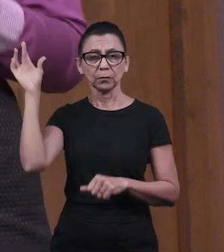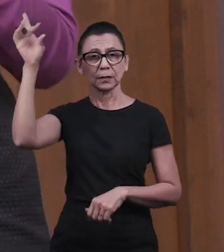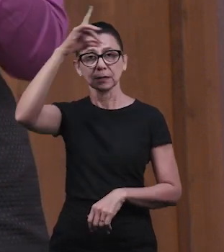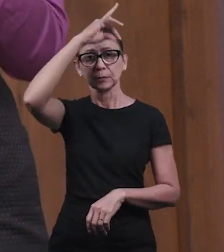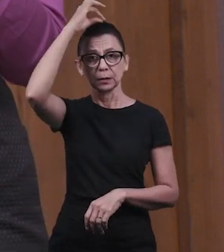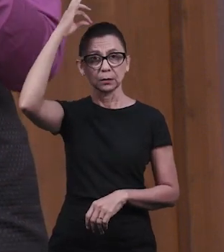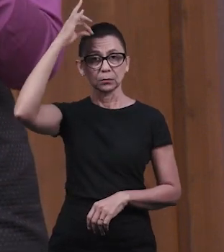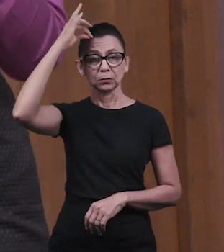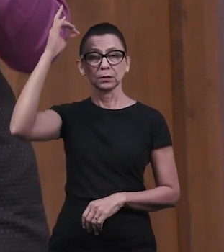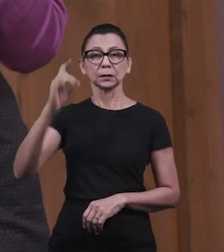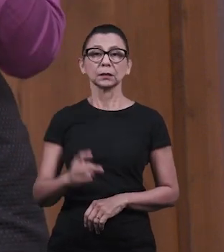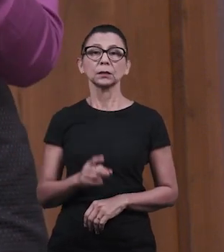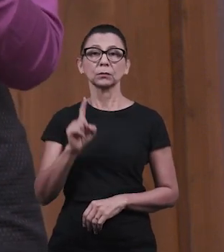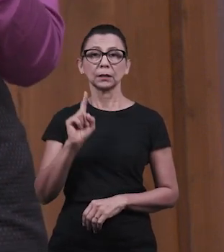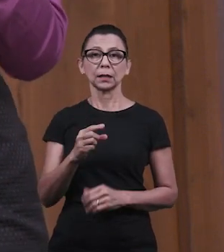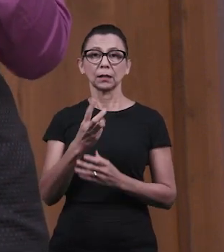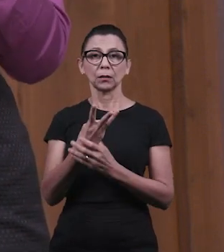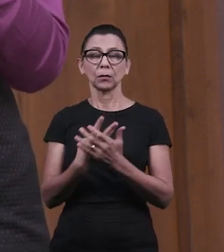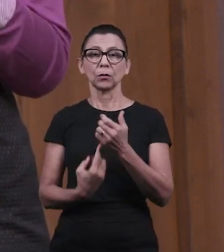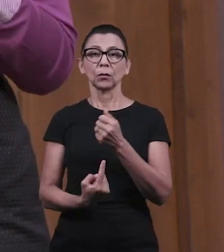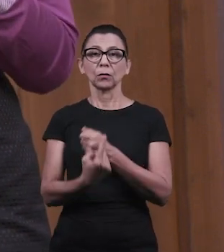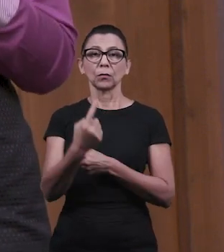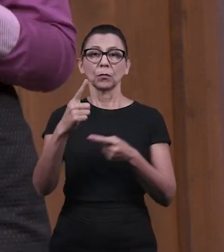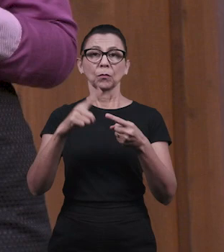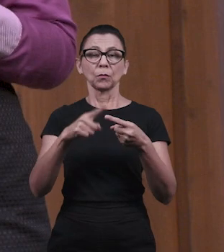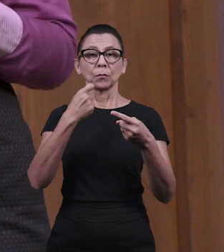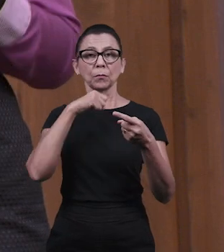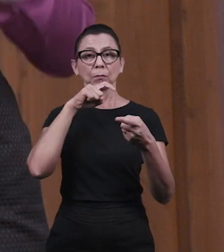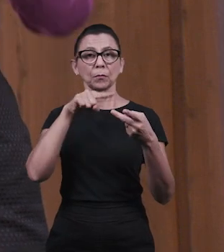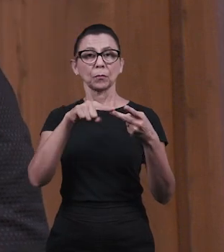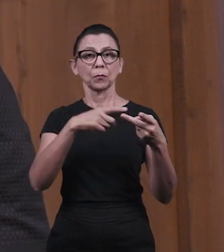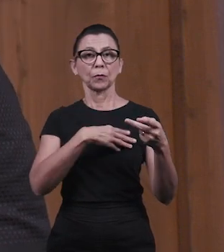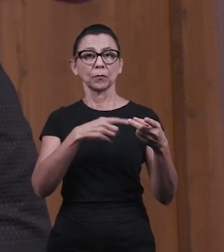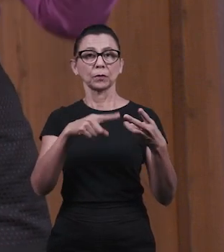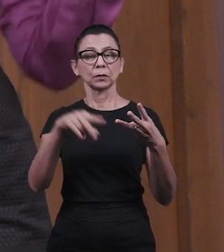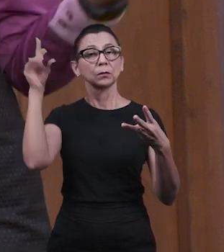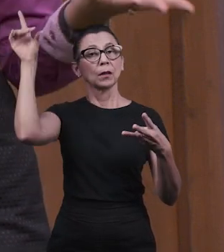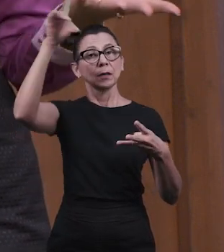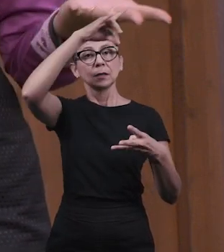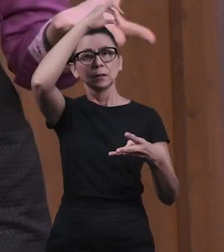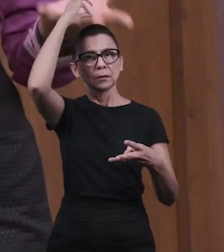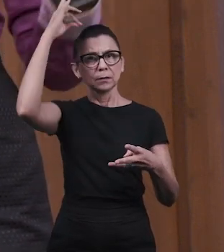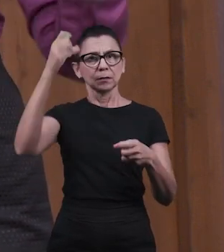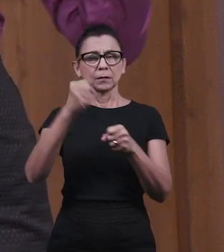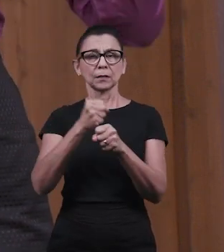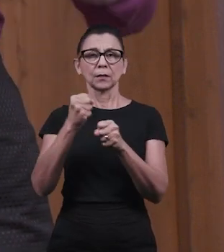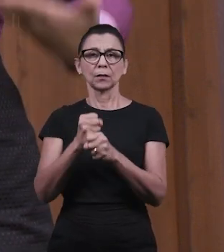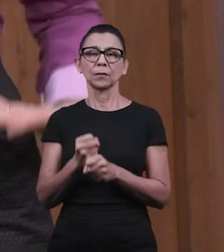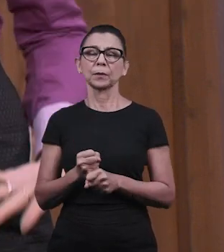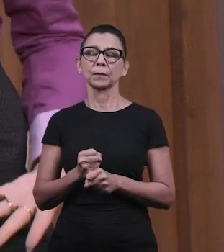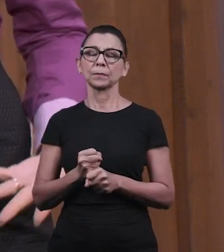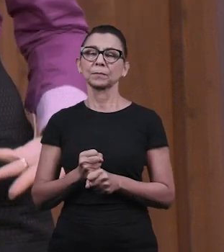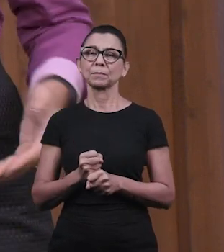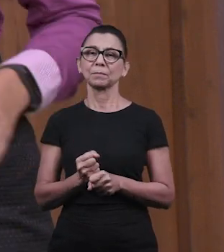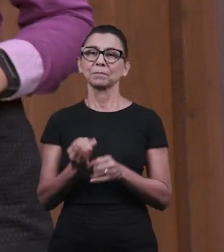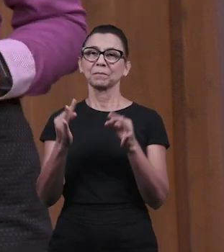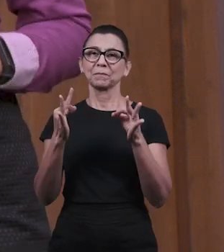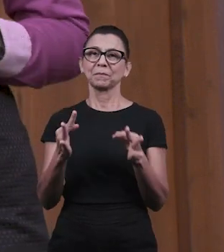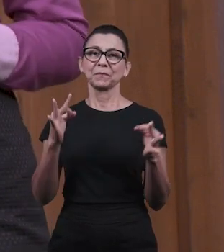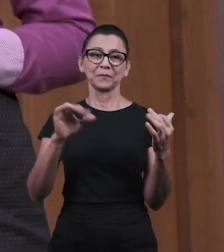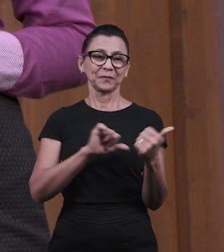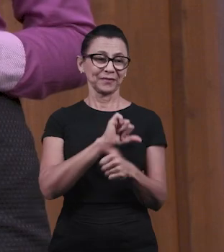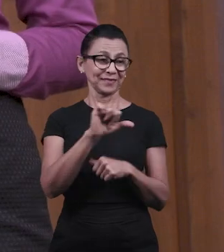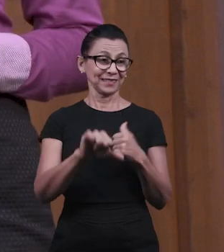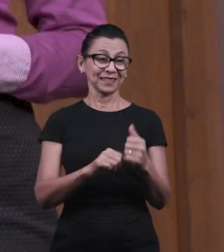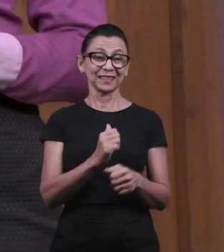есть присутствие Троицы Господней, это Отец, Сын и Дух Святой, совершенная работа, которая преображает нашу